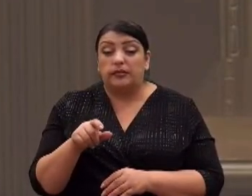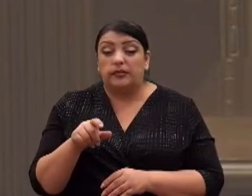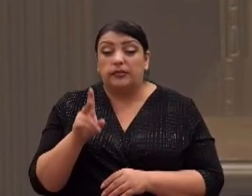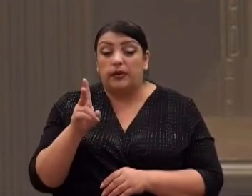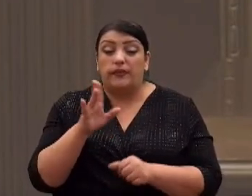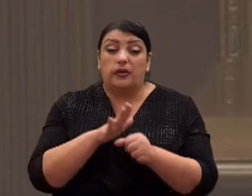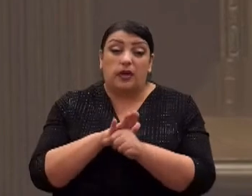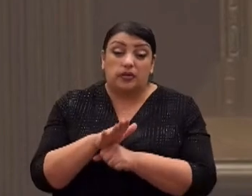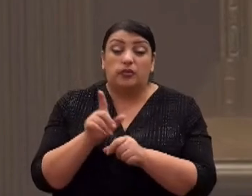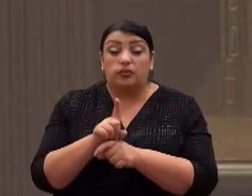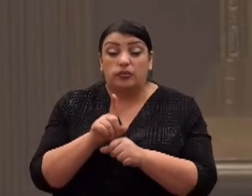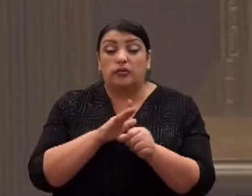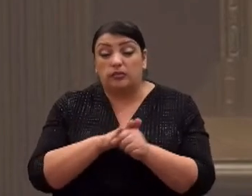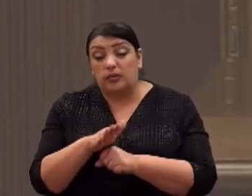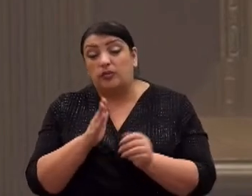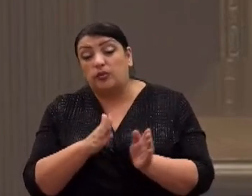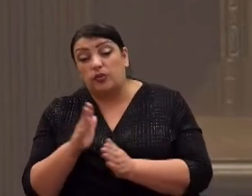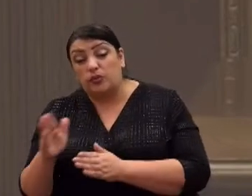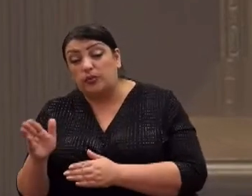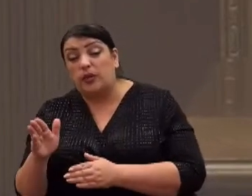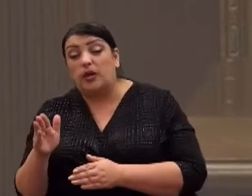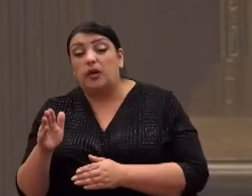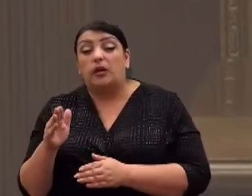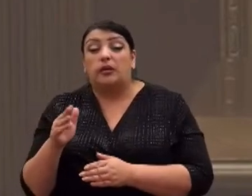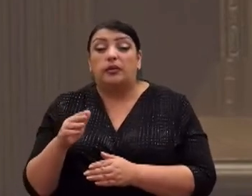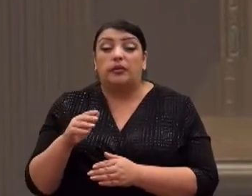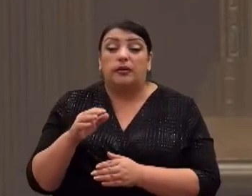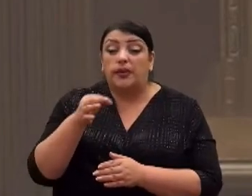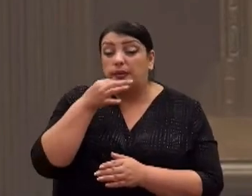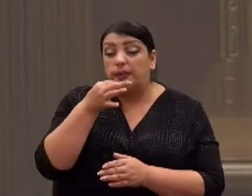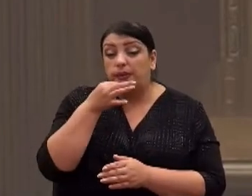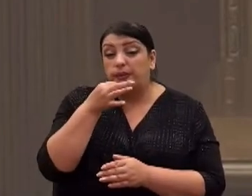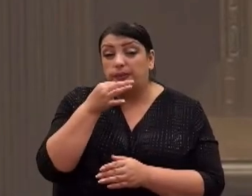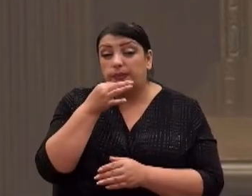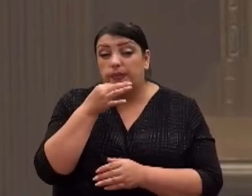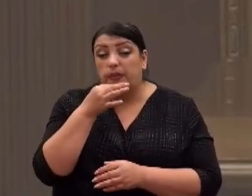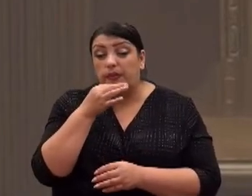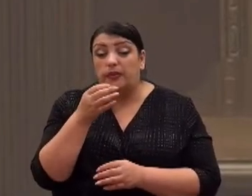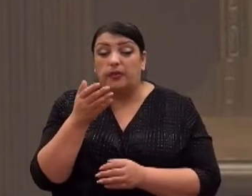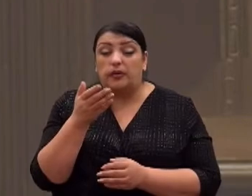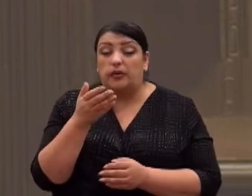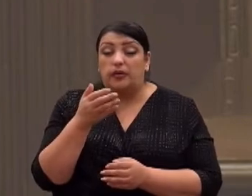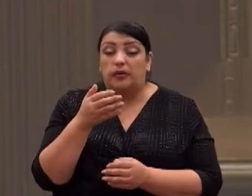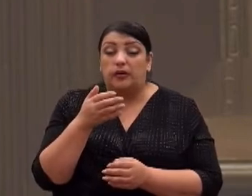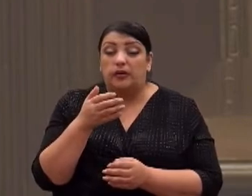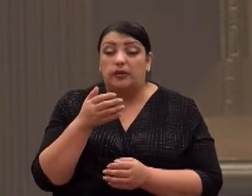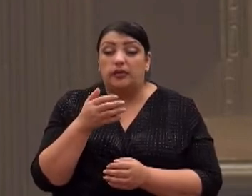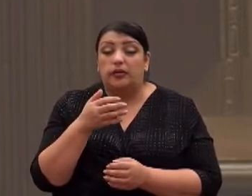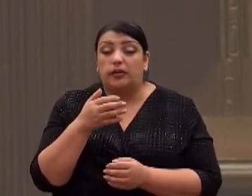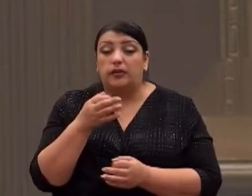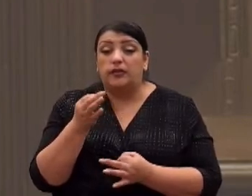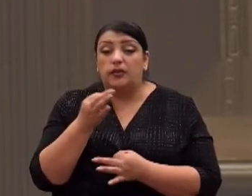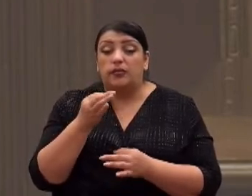նաև կատարման փուլում է գտնվում փորձակնությունը, որի եզրակացությունը դեռևս չի ստացվել։ Երրորդ վարույթի